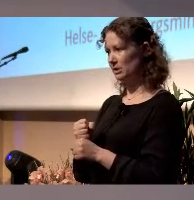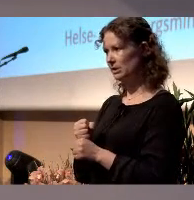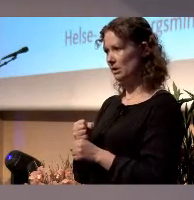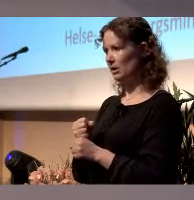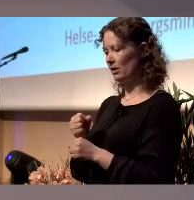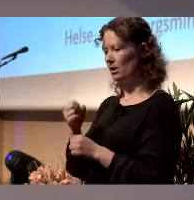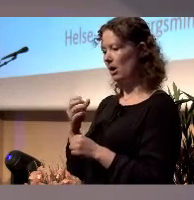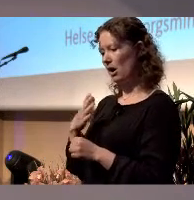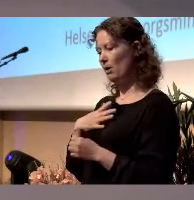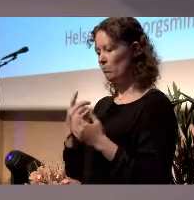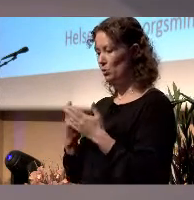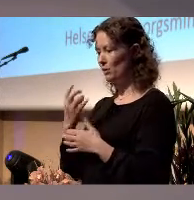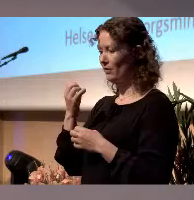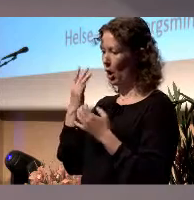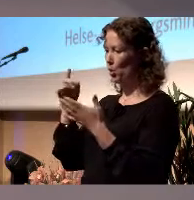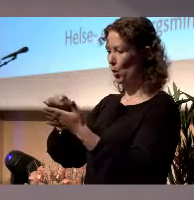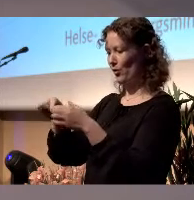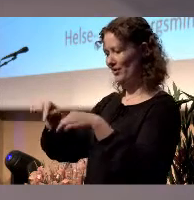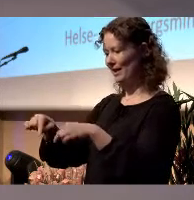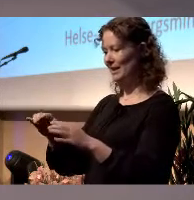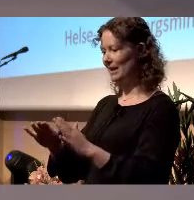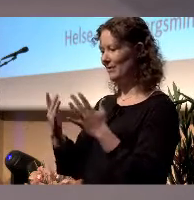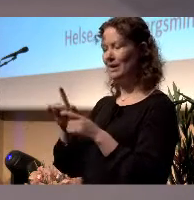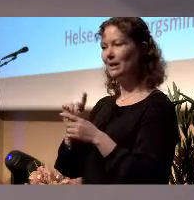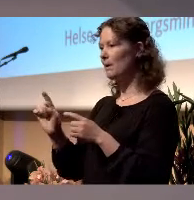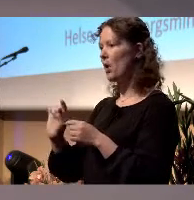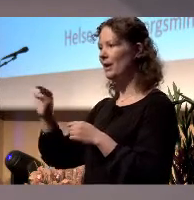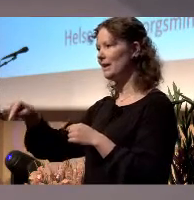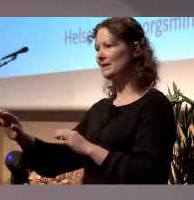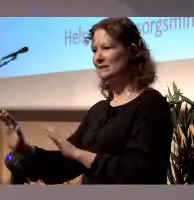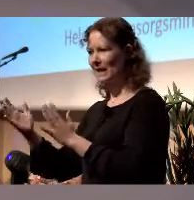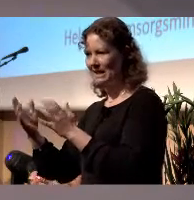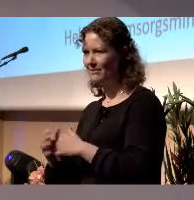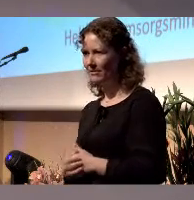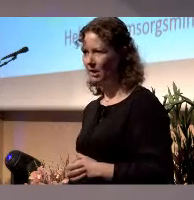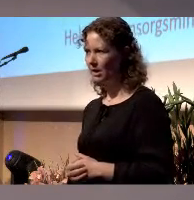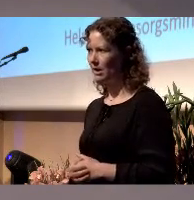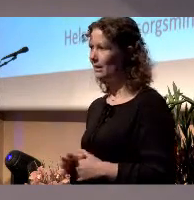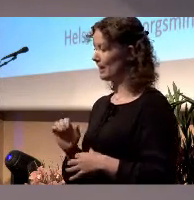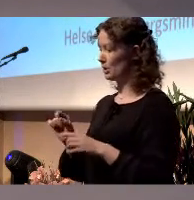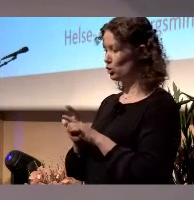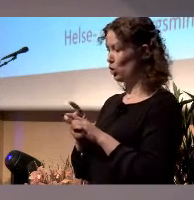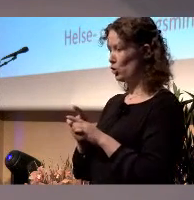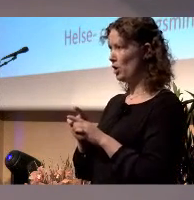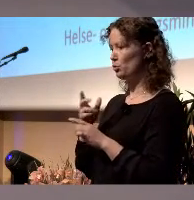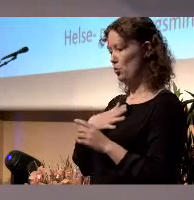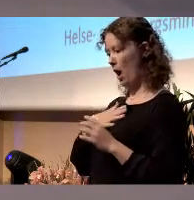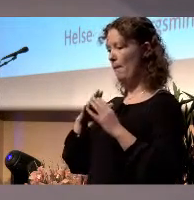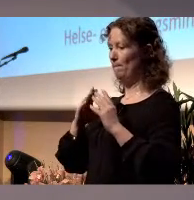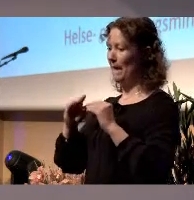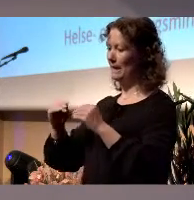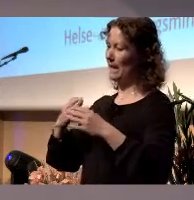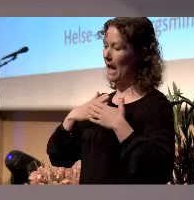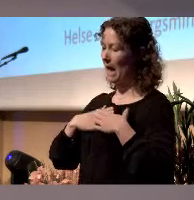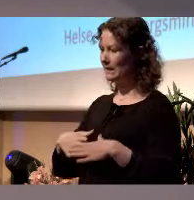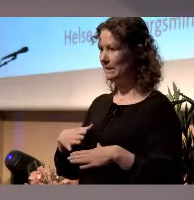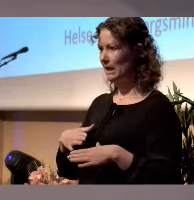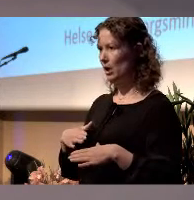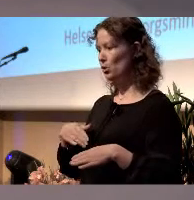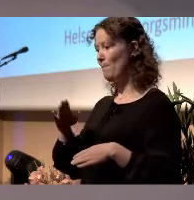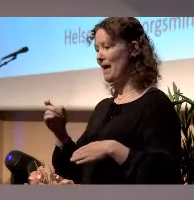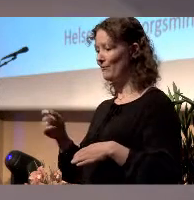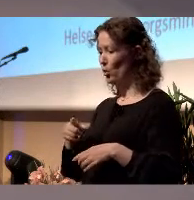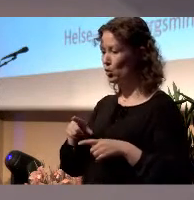oss å nå i dette livet, og ikke bare i det neste livet. Det er ikke sånn at du har bedre helse til fortere du